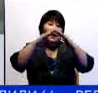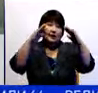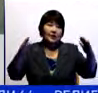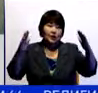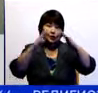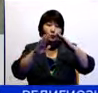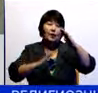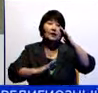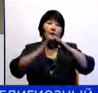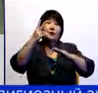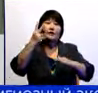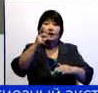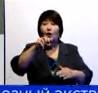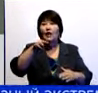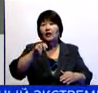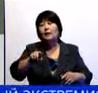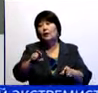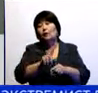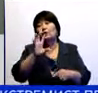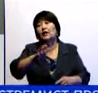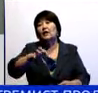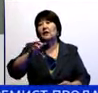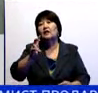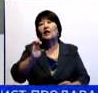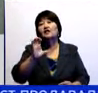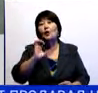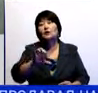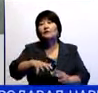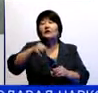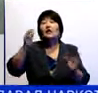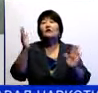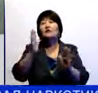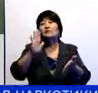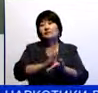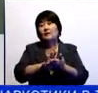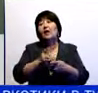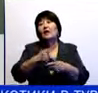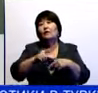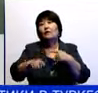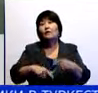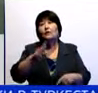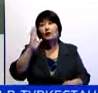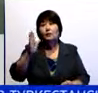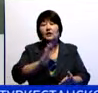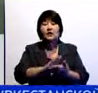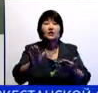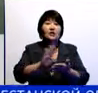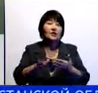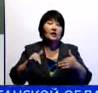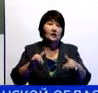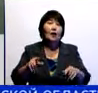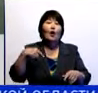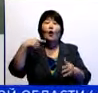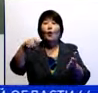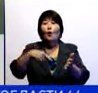Будет перенаправлять на второй этап. Второй этап будет стоять насос, который будет весь этот воздух вытягивать. И третий финальный этап будет система очистки находиться, который